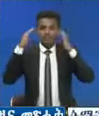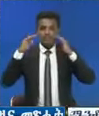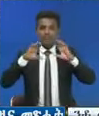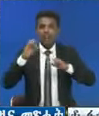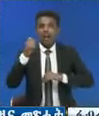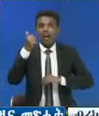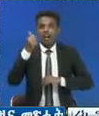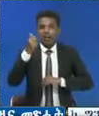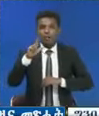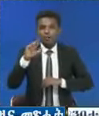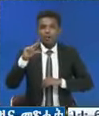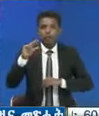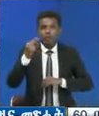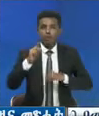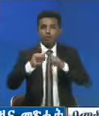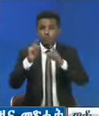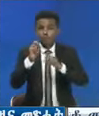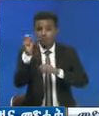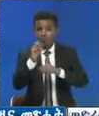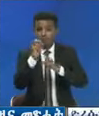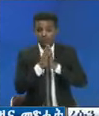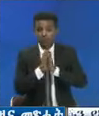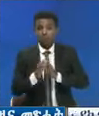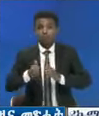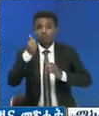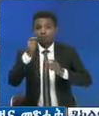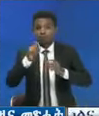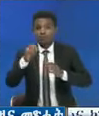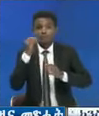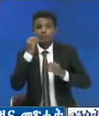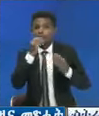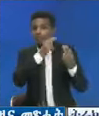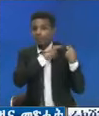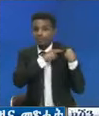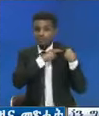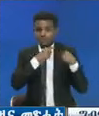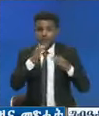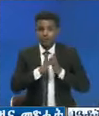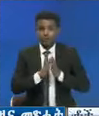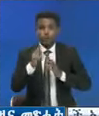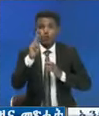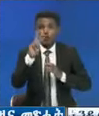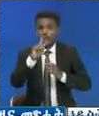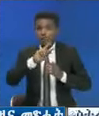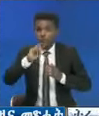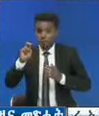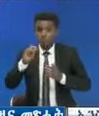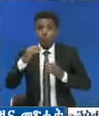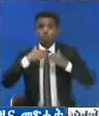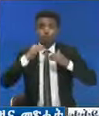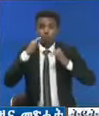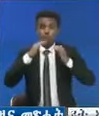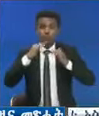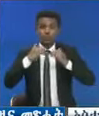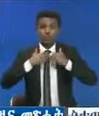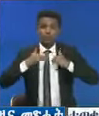ይወረዳ የግብርና ጽሕፈት ቤት ኃላፊ አቶ ኡመር ሁሴን በተፋሰሱ ከ200 ወጣቶች በላይ ተደራጅተው እየሰሩ ነው ይላሉ።